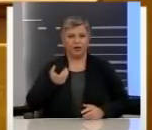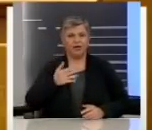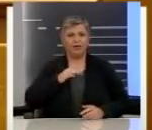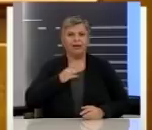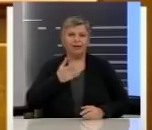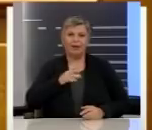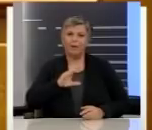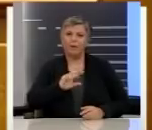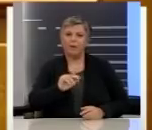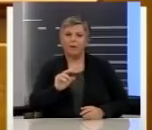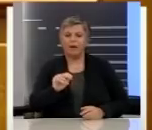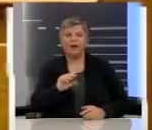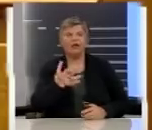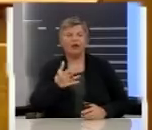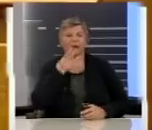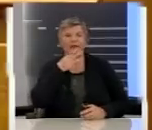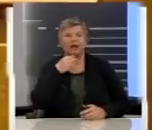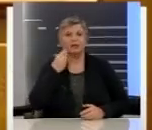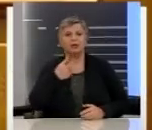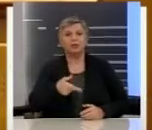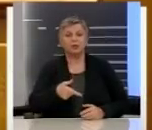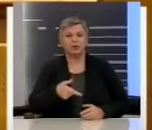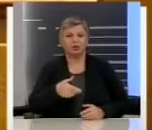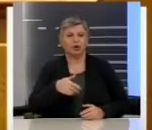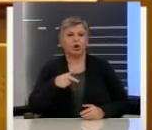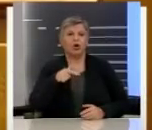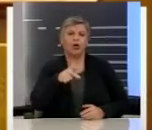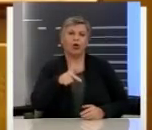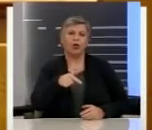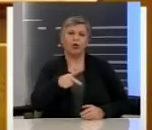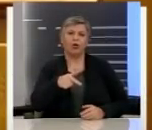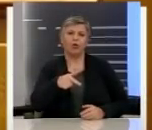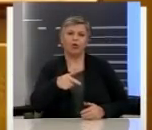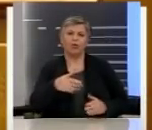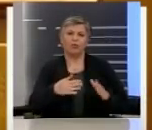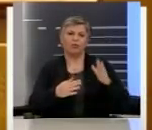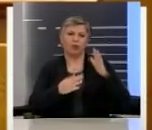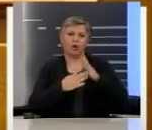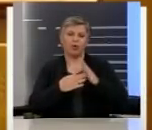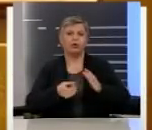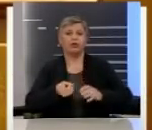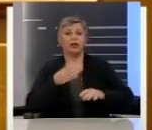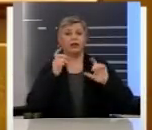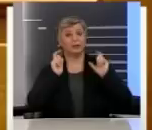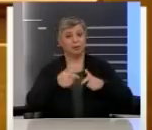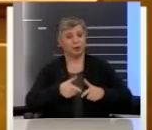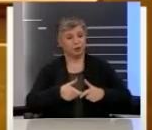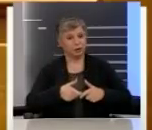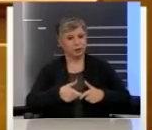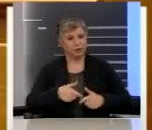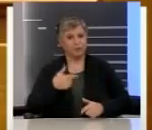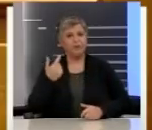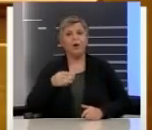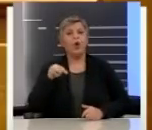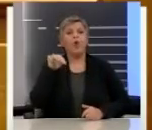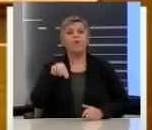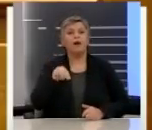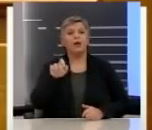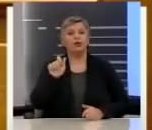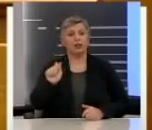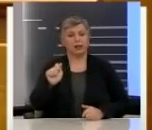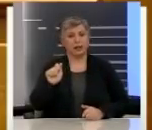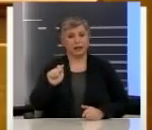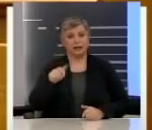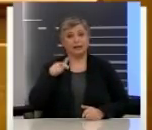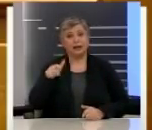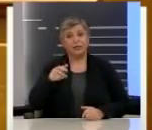Να σας θυμίσω τους στίχους του Μανώλη Αναγνωστάκη. Είστε υπέρ ή κατά, έστω